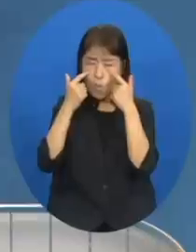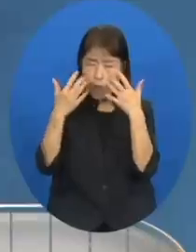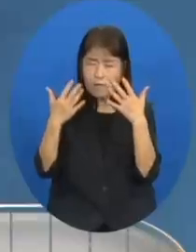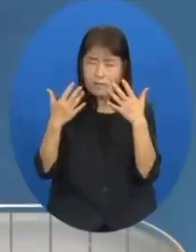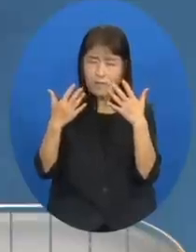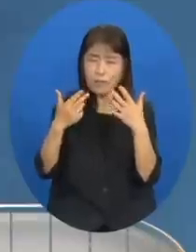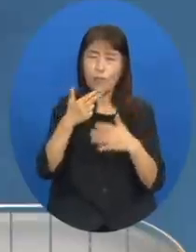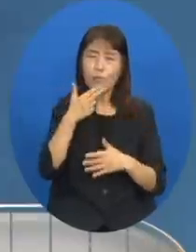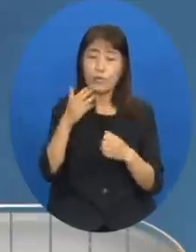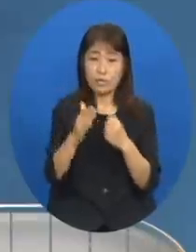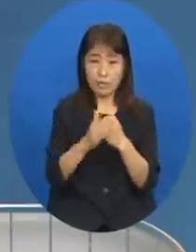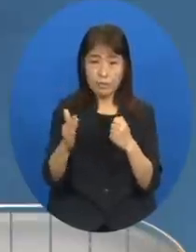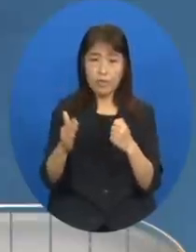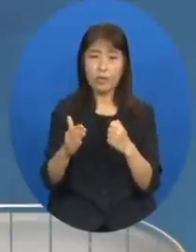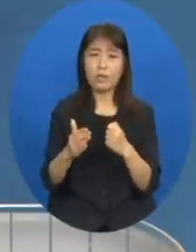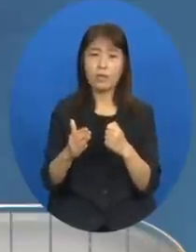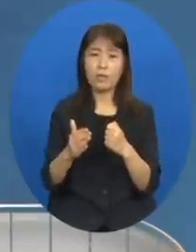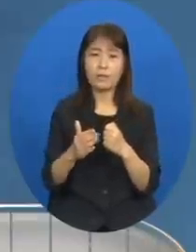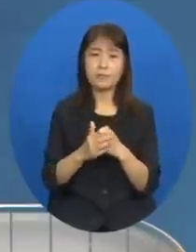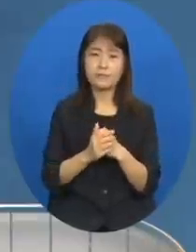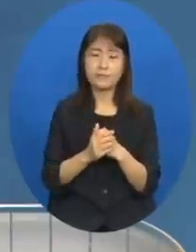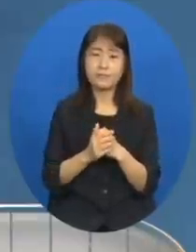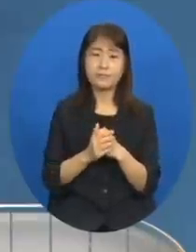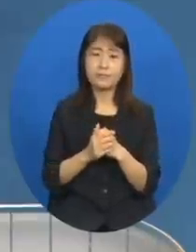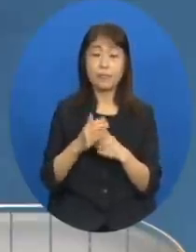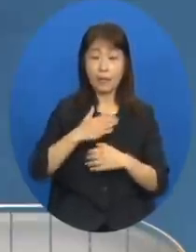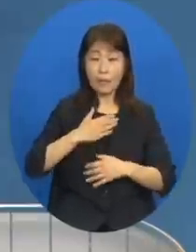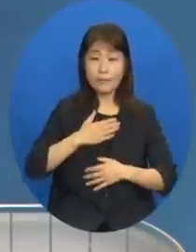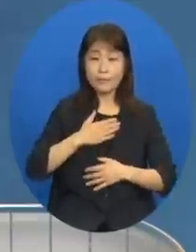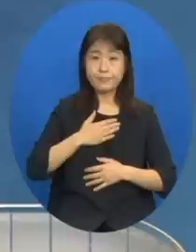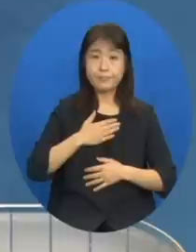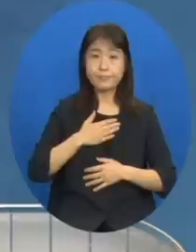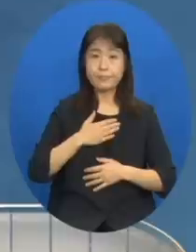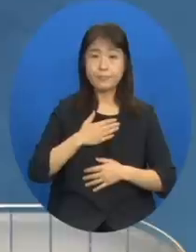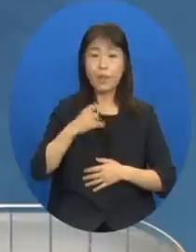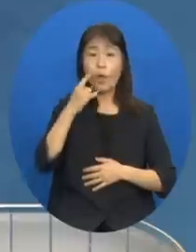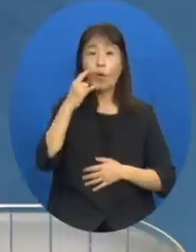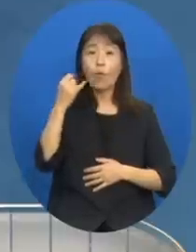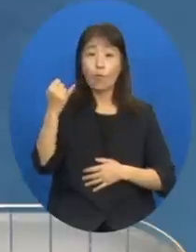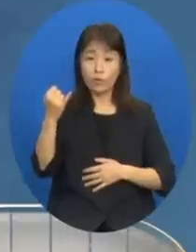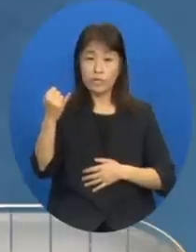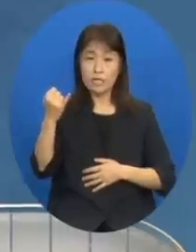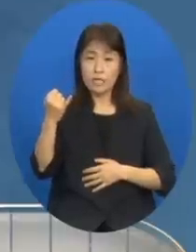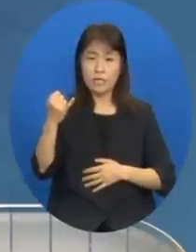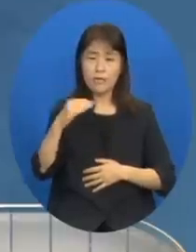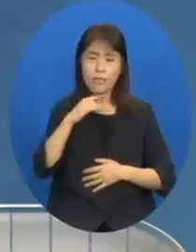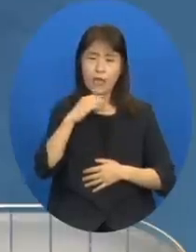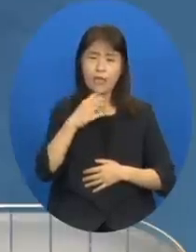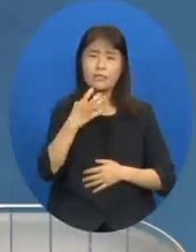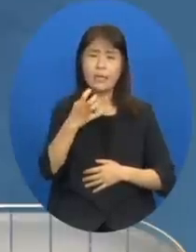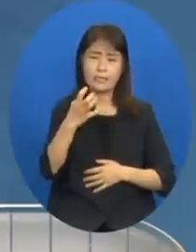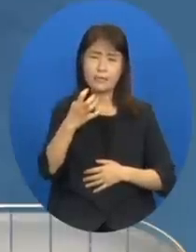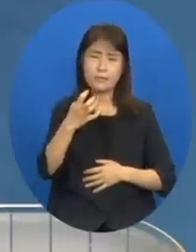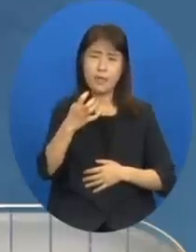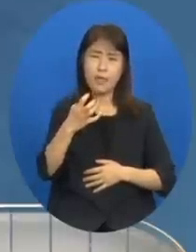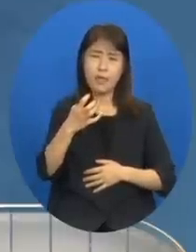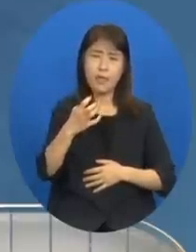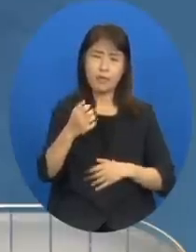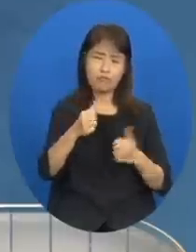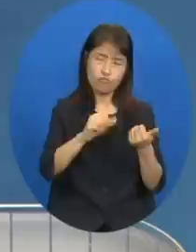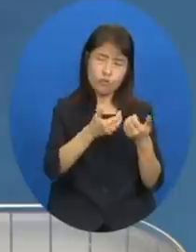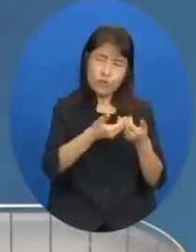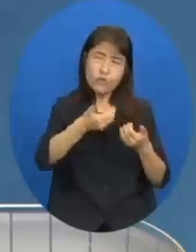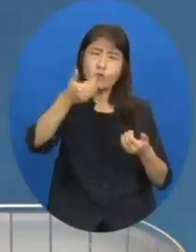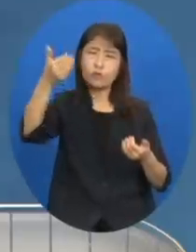것입니다 실제로 저도 저희 어머님이 마음에 일찍 세상을 떠나셨을 때 목사의